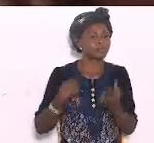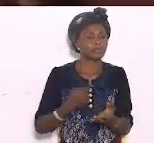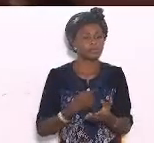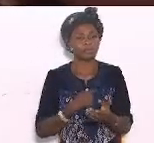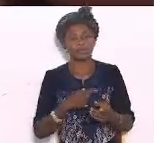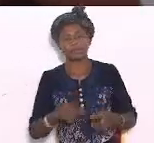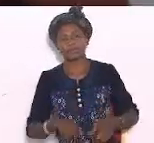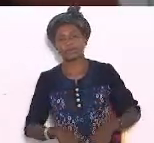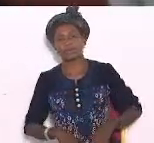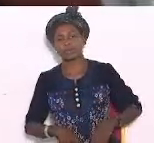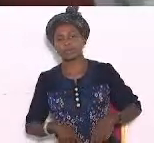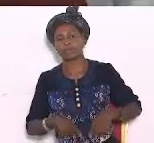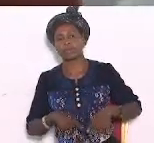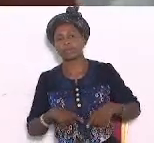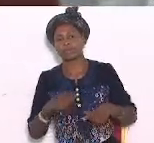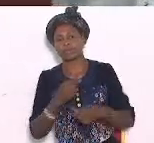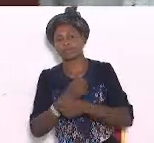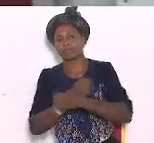n